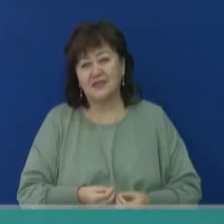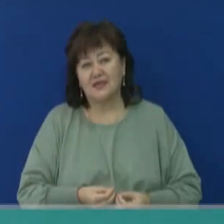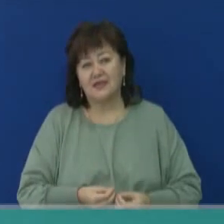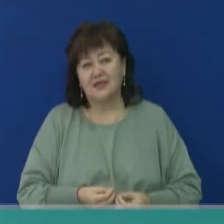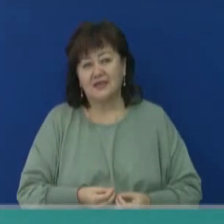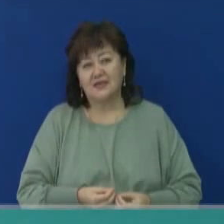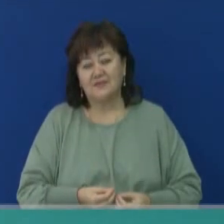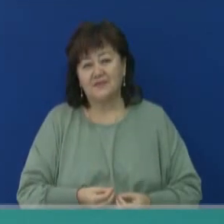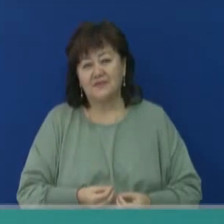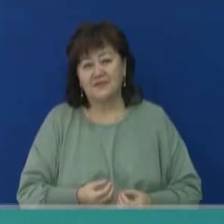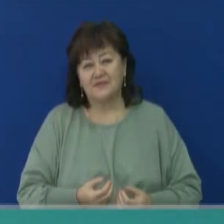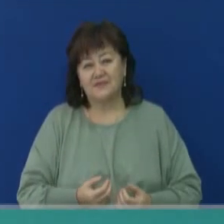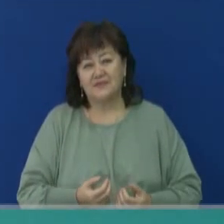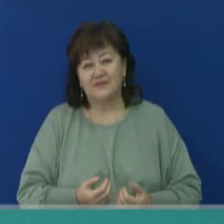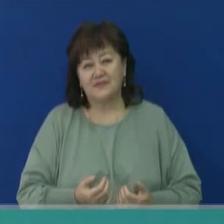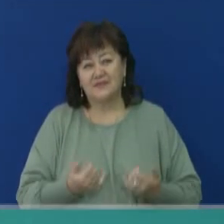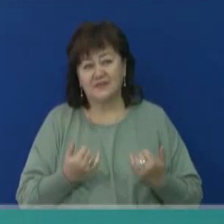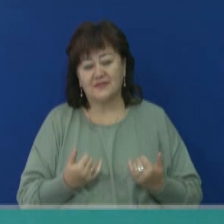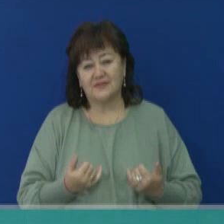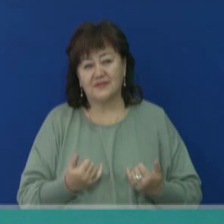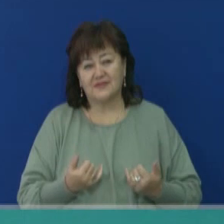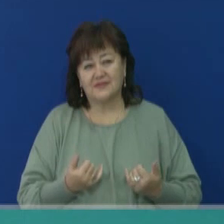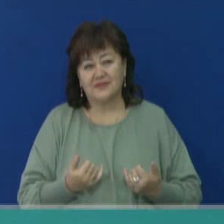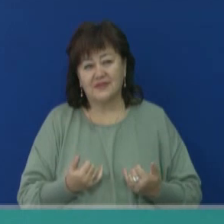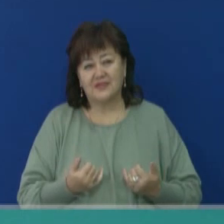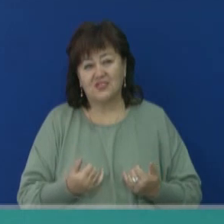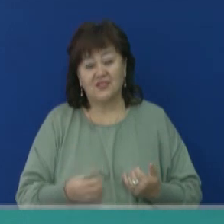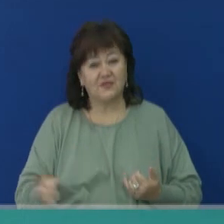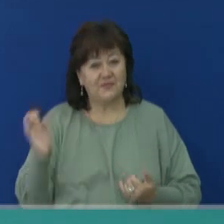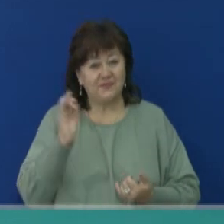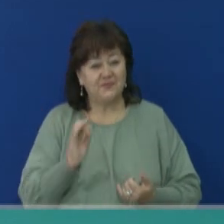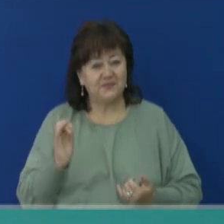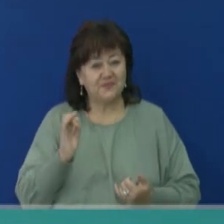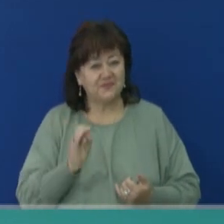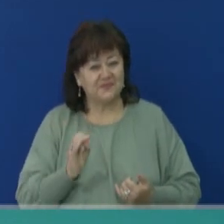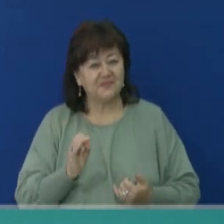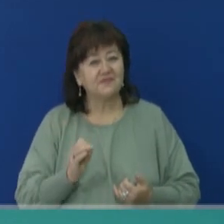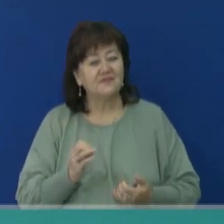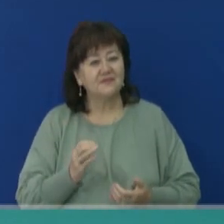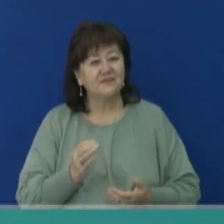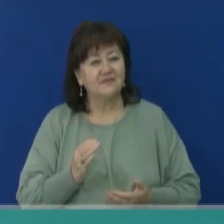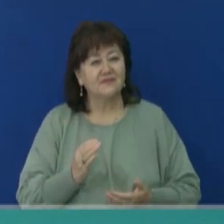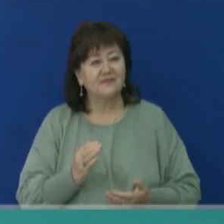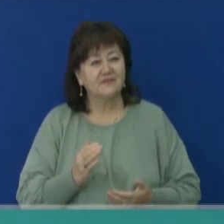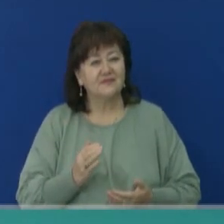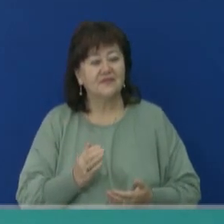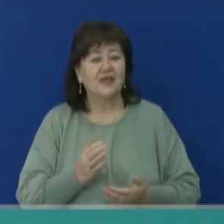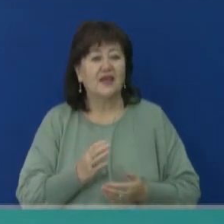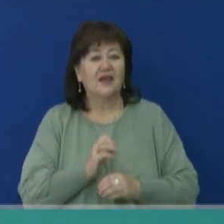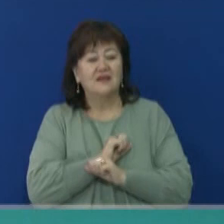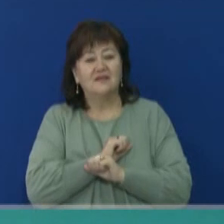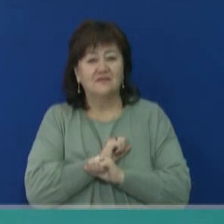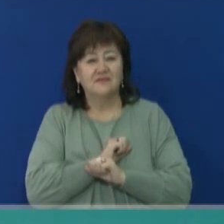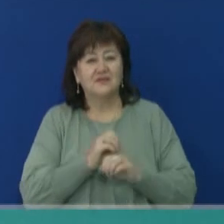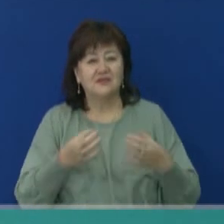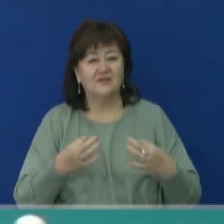шұғылданамын. Қазіргі таңда міне осы спортта қызығушылығым арттыруда. Осы демалыс орнын ашқан